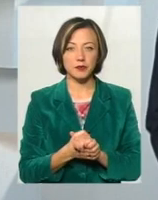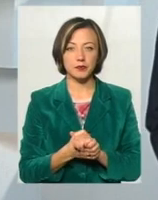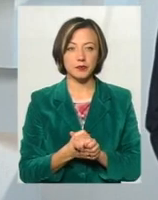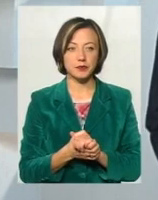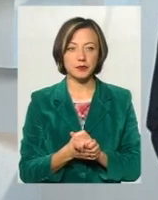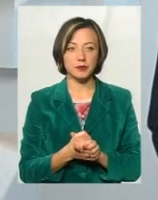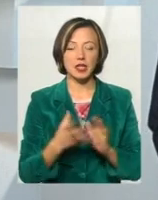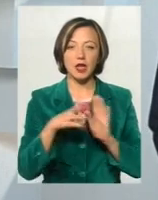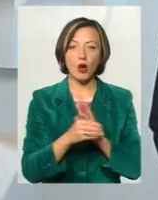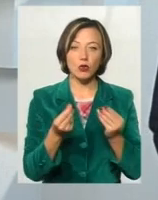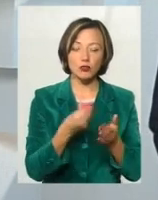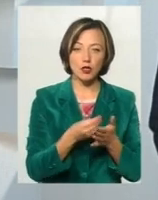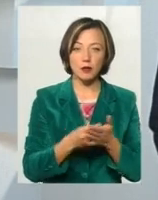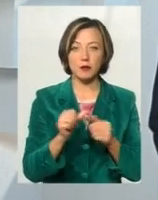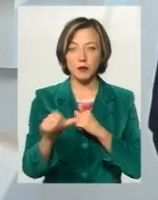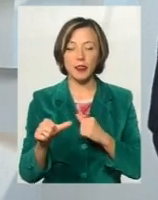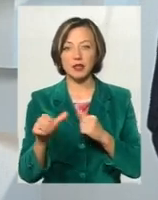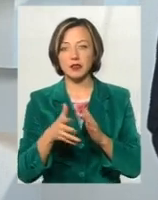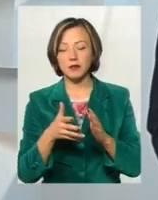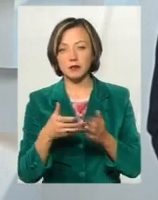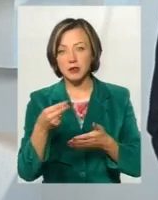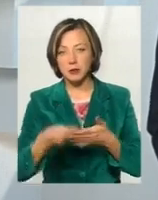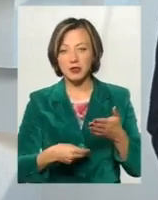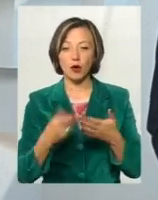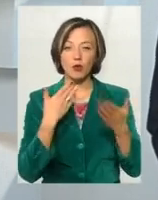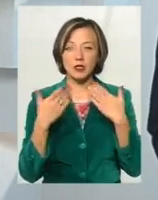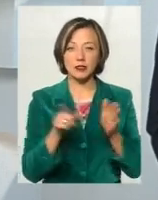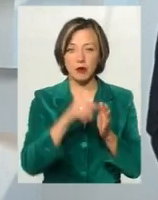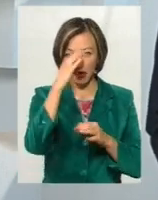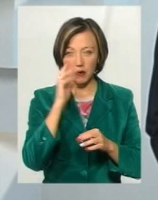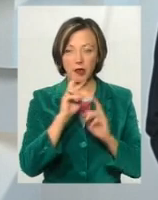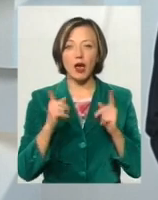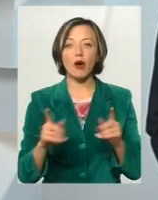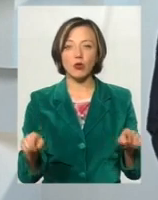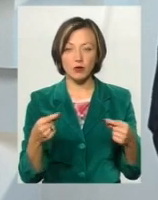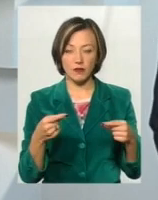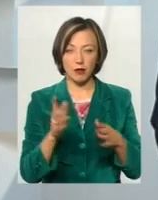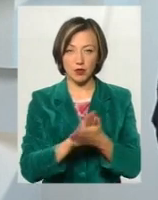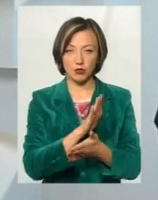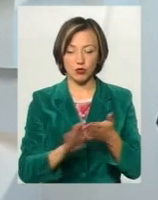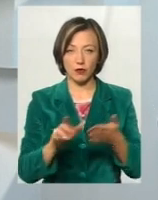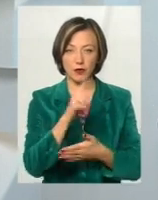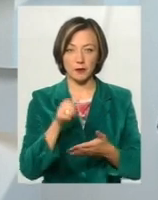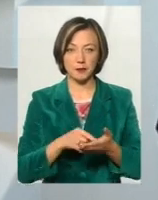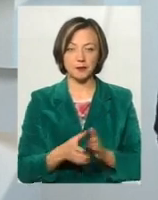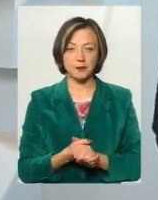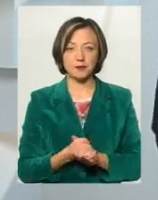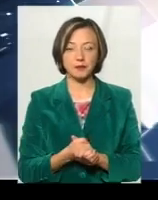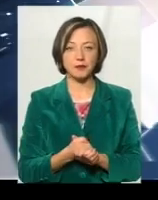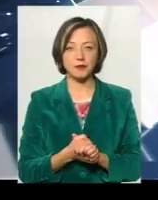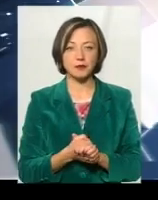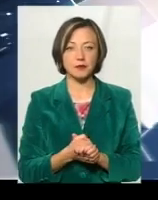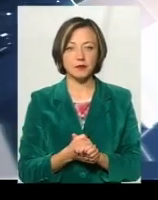бюджет? Чи ви окремо підписували заяви? Чи ви комунікували з батьками? Як ви їх організували безкоштовно?